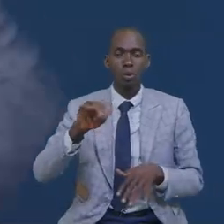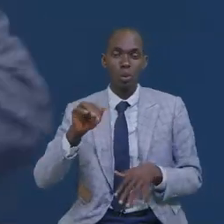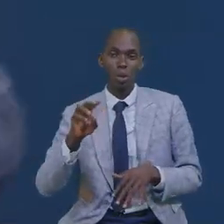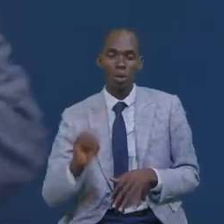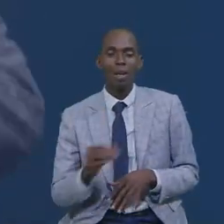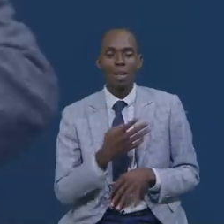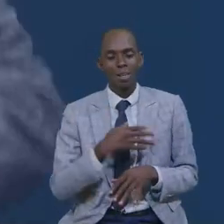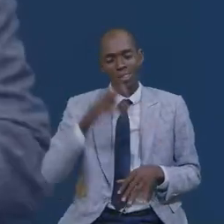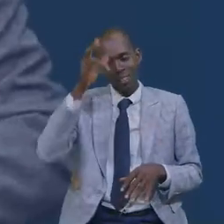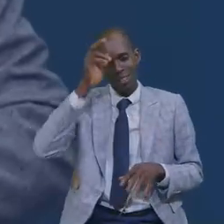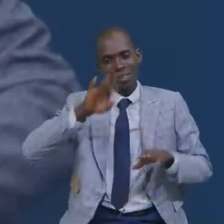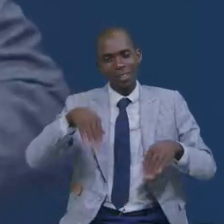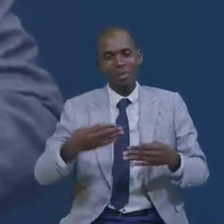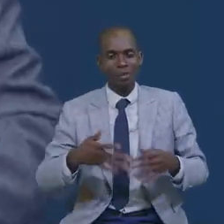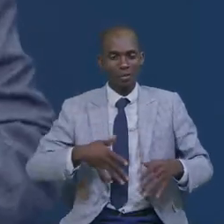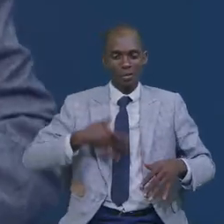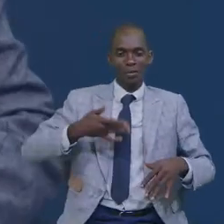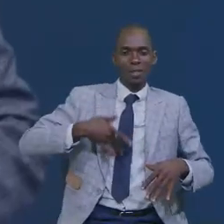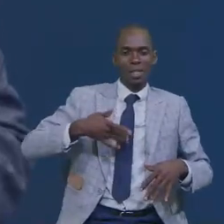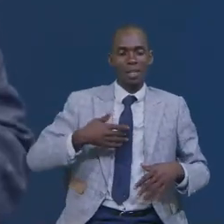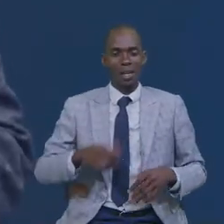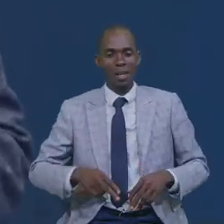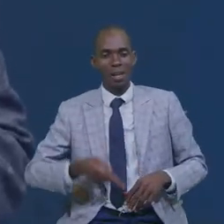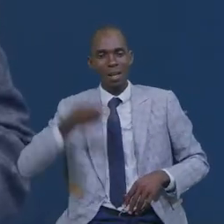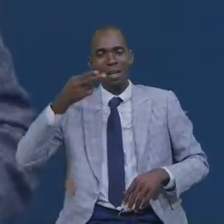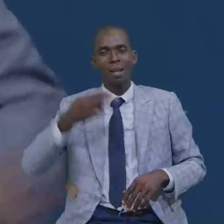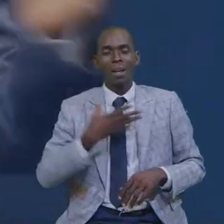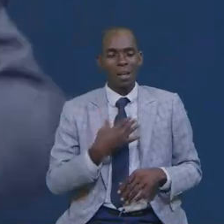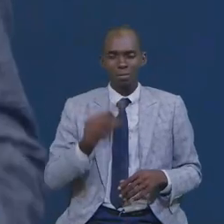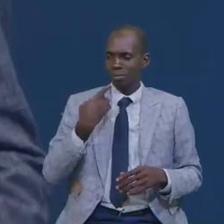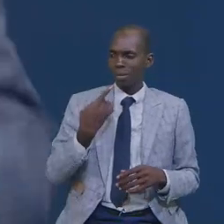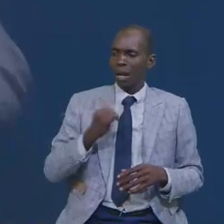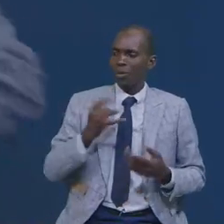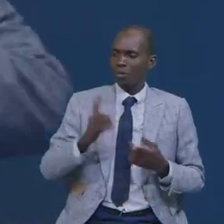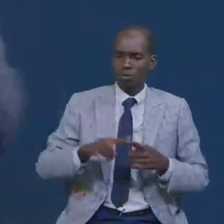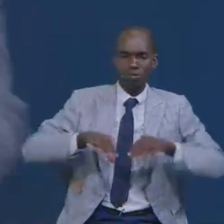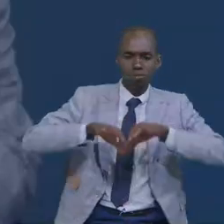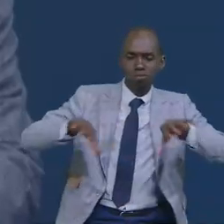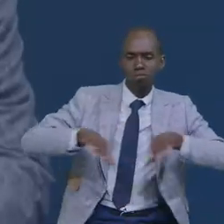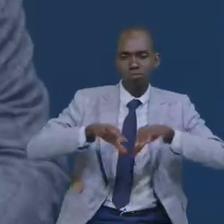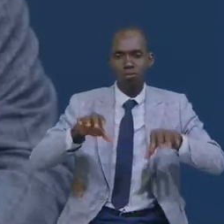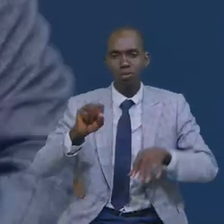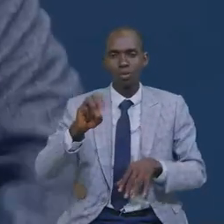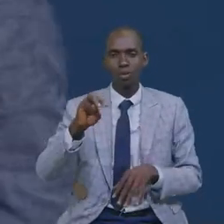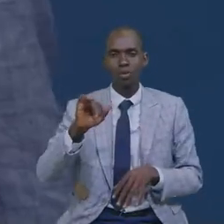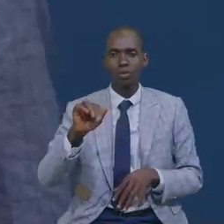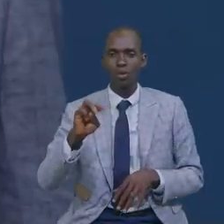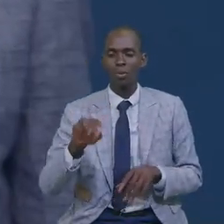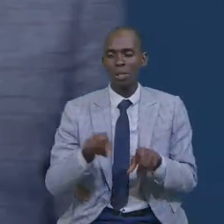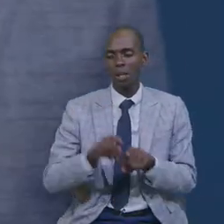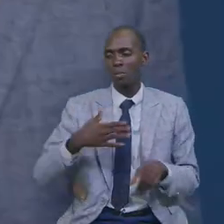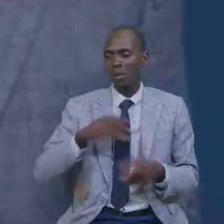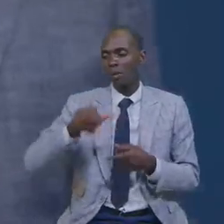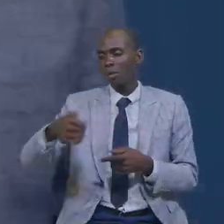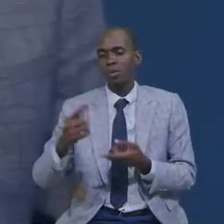un peu de liberté et de maintenant je veux nager comme les autres amis et